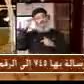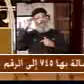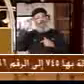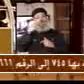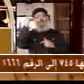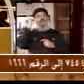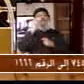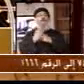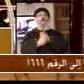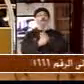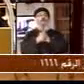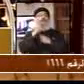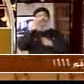لما